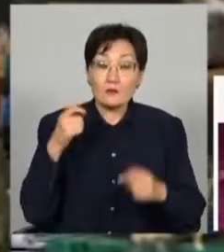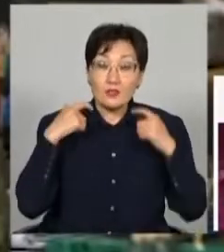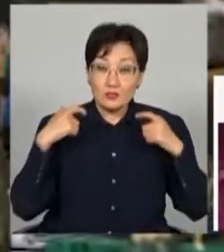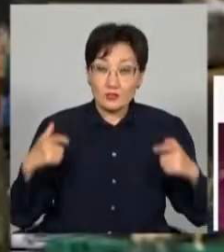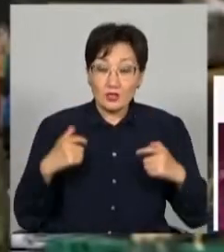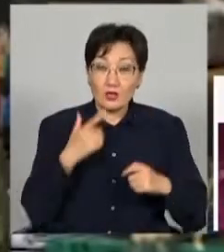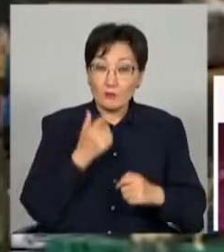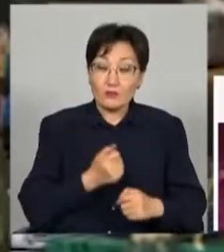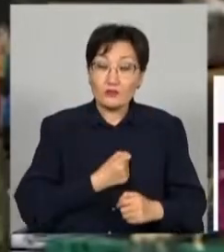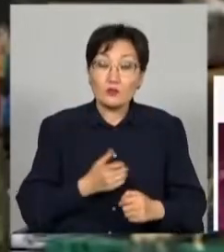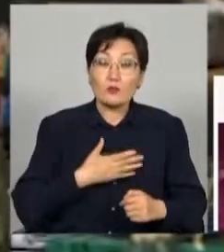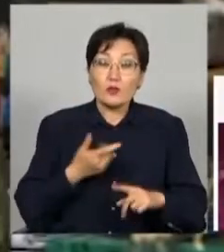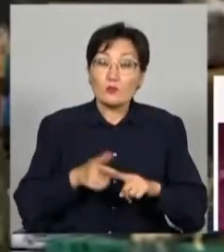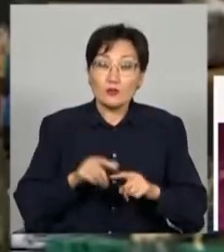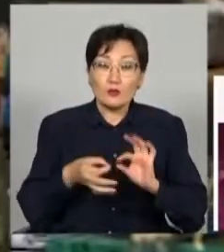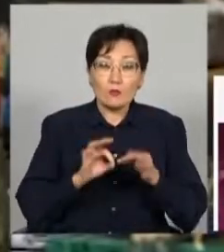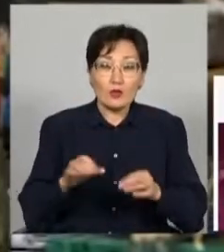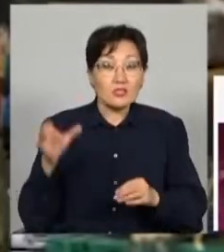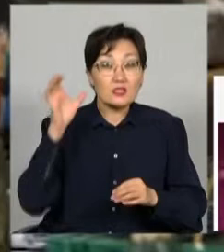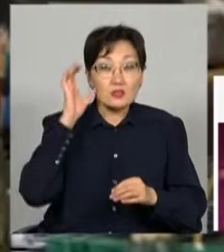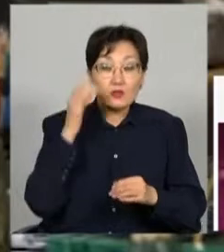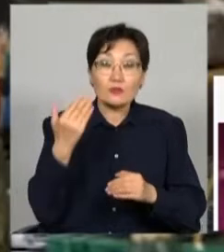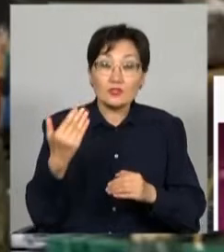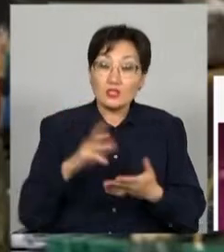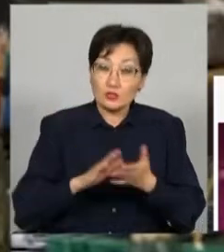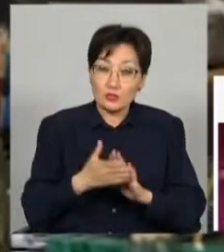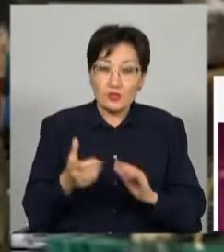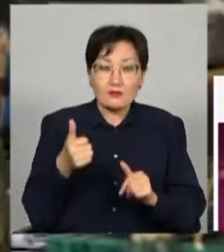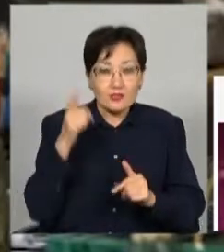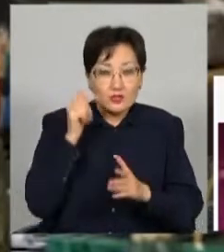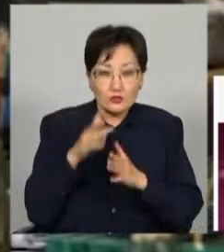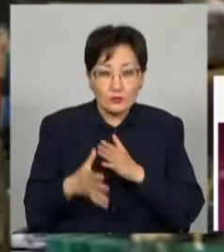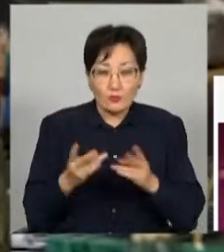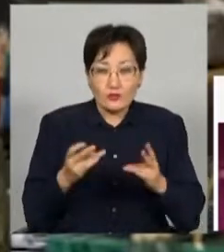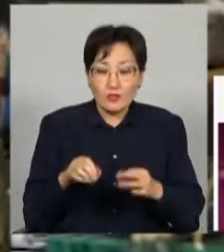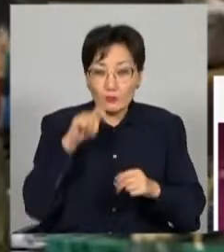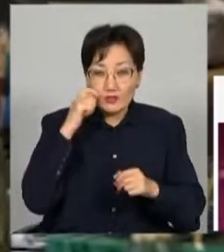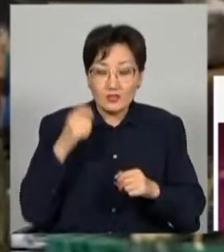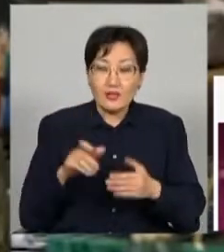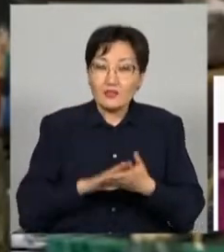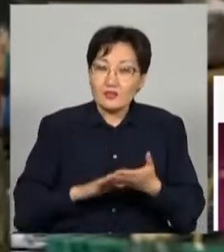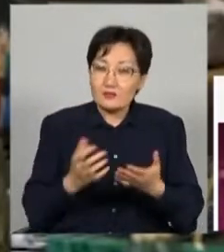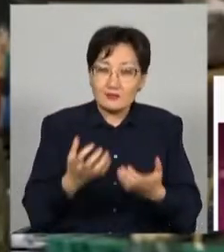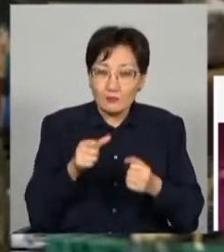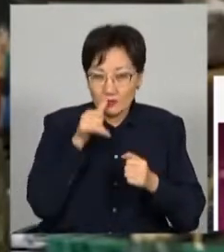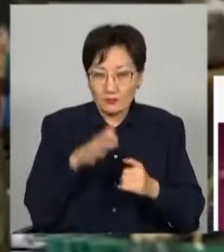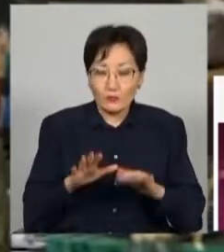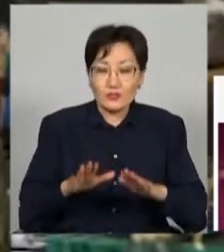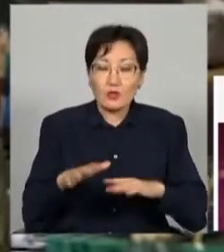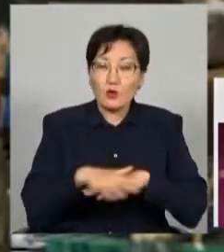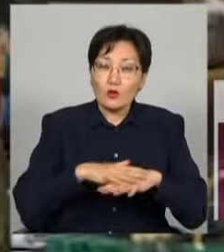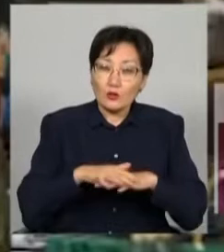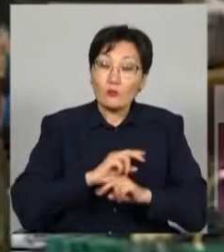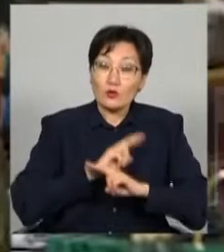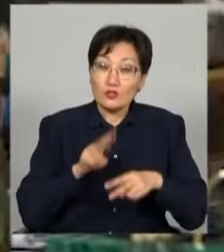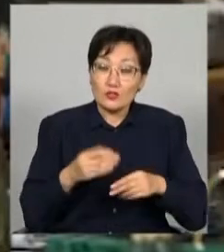мен сарбаздары, мені өте мұқият тыңдаңыздар. Сіздер жағдайды жақсы білесіздер, бірақ Украинадан ештеңе ала алмайсыздар. Тек халық құрбан